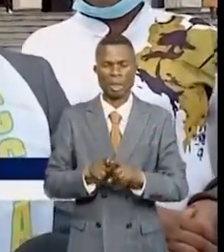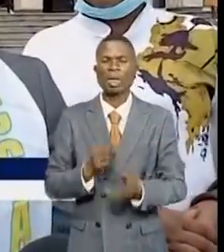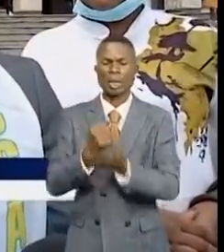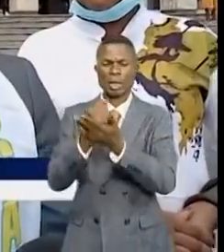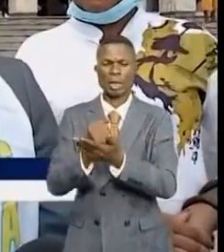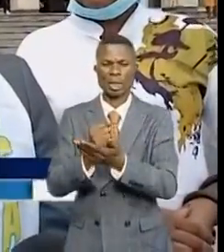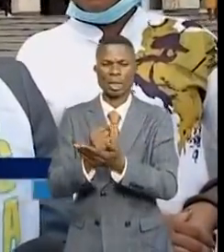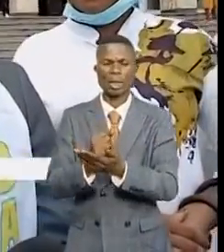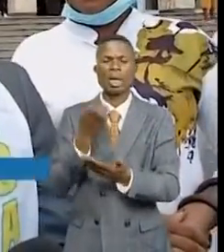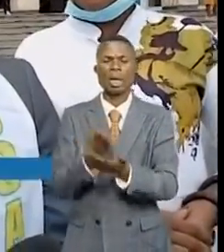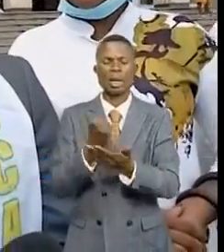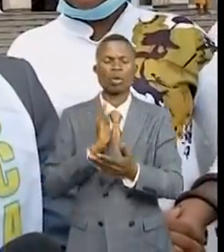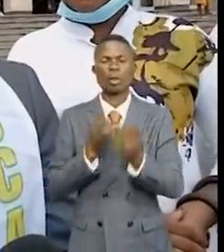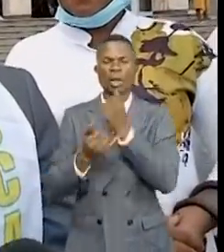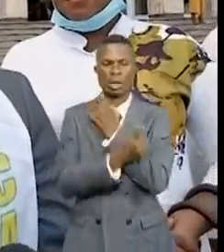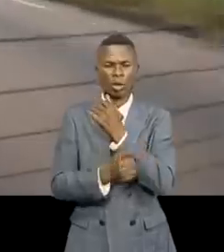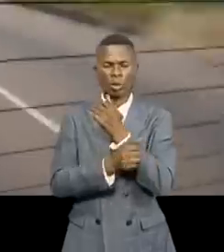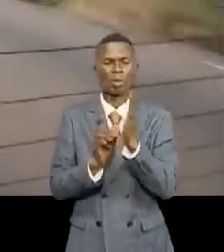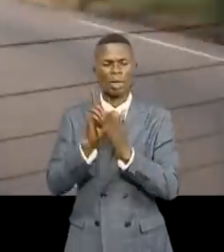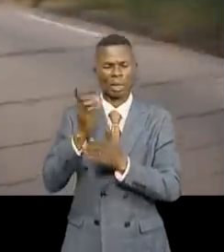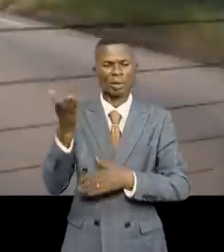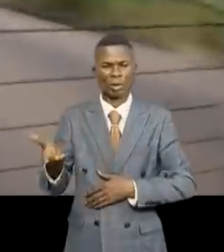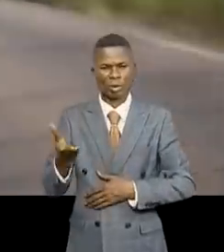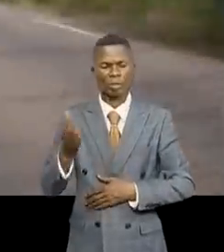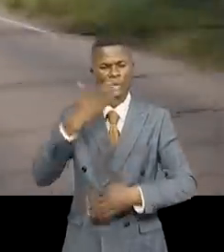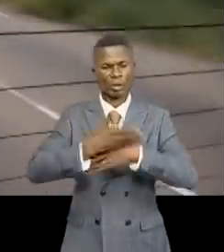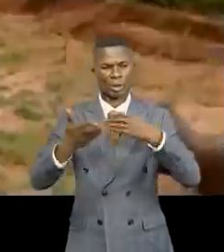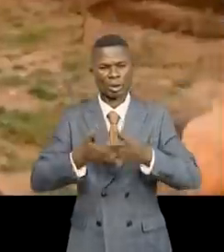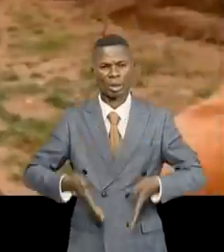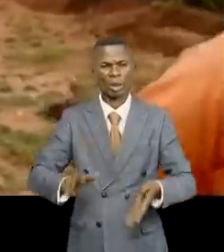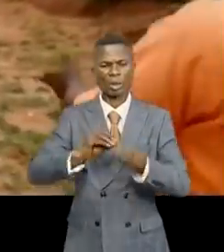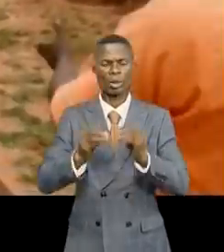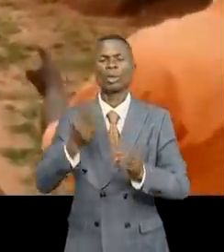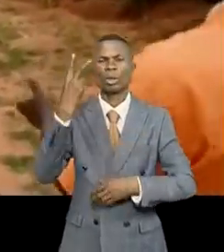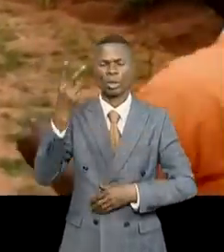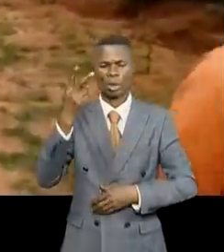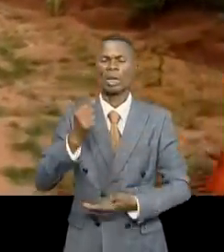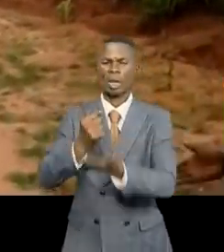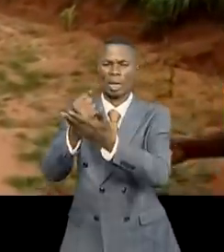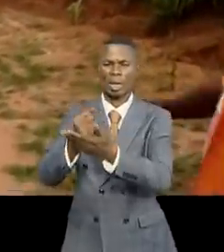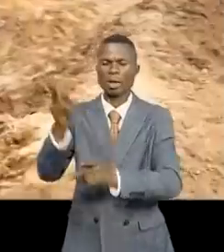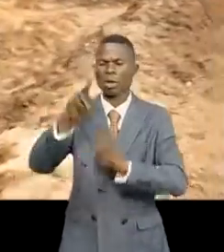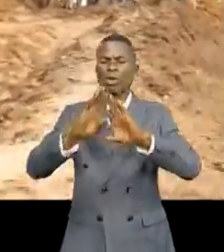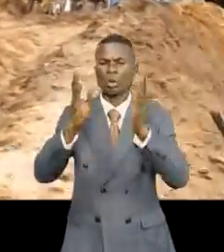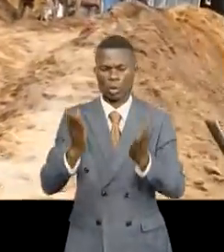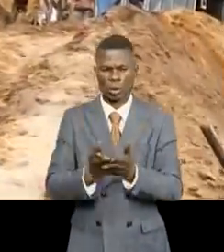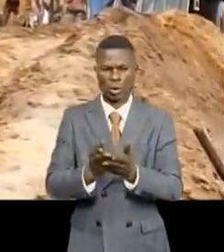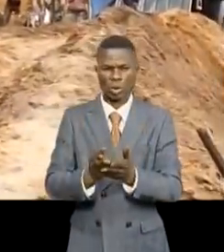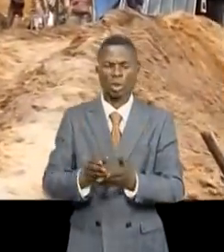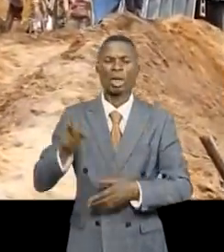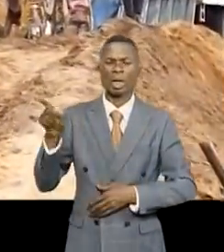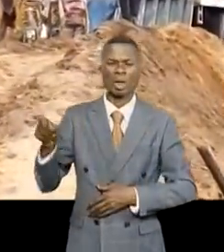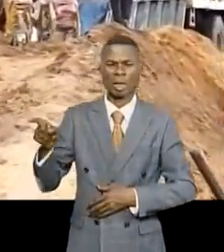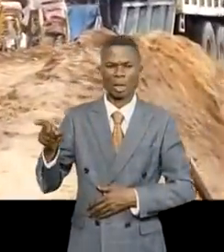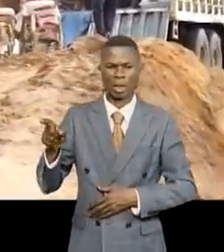sorte que non, l'économie nationale sera moins boostée. La réhabilitation de la nationale numéro 2 permettra à la population de cette partie du pays